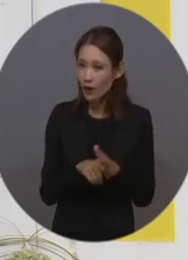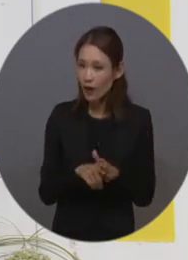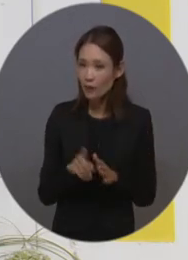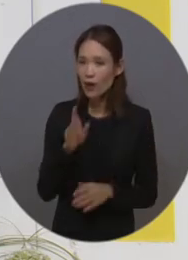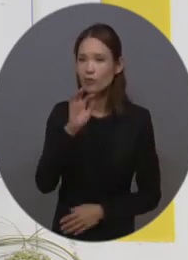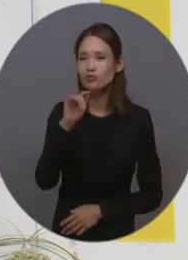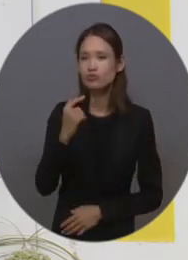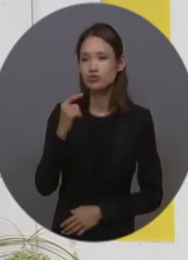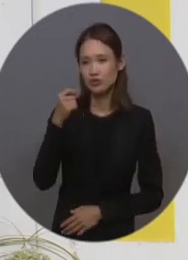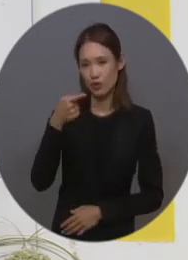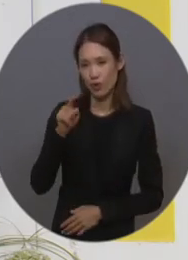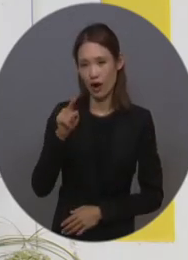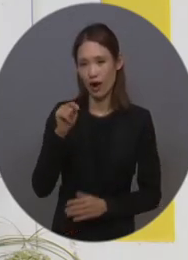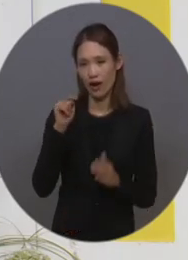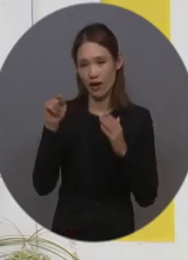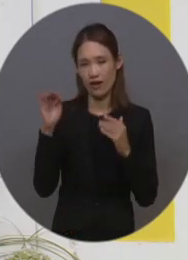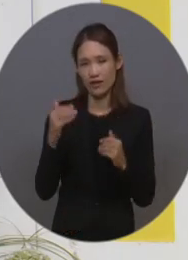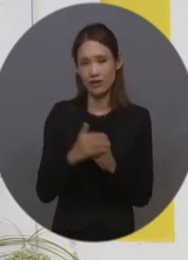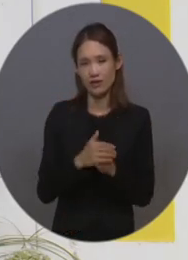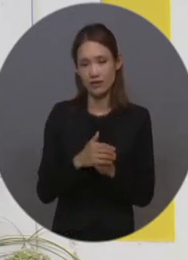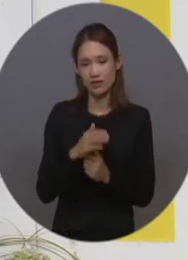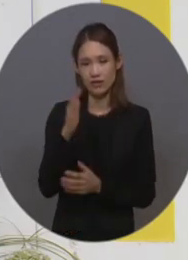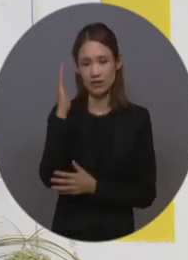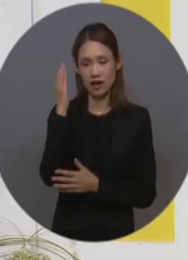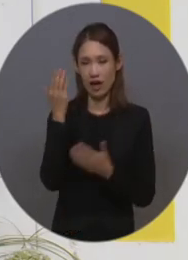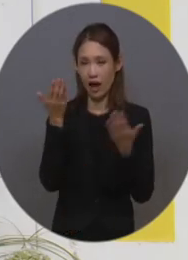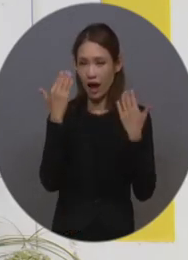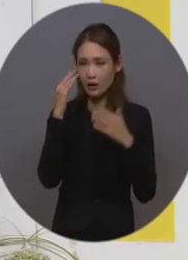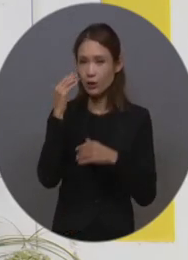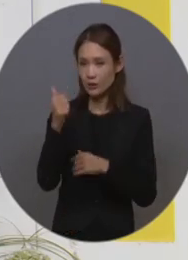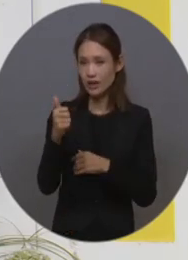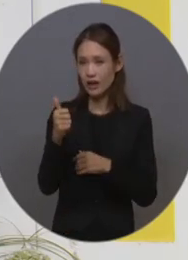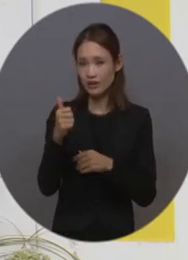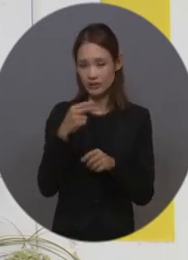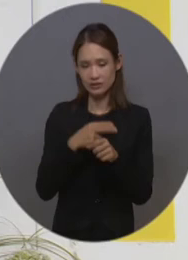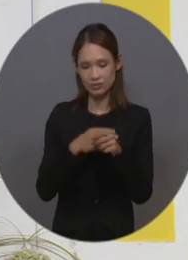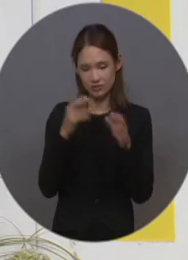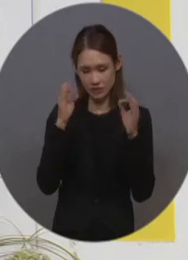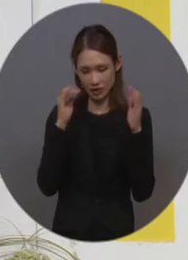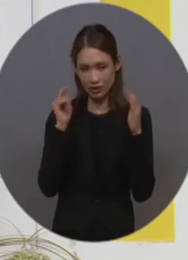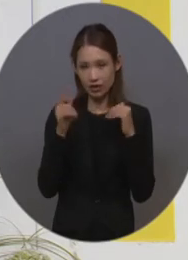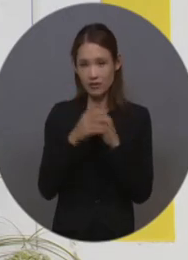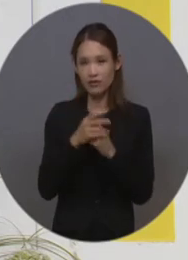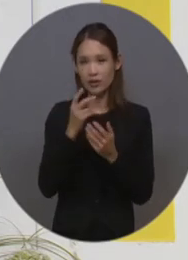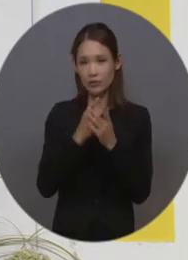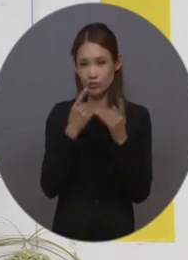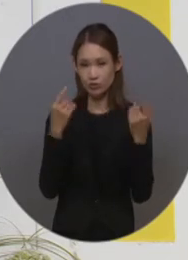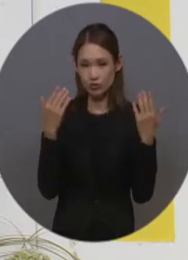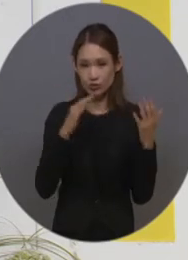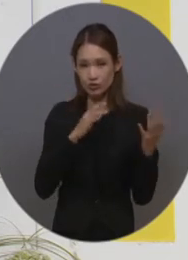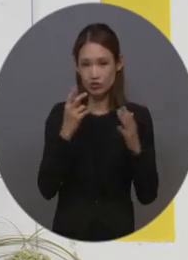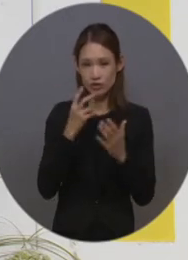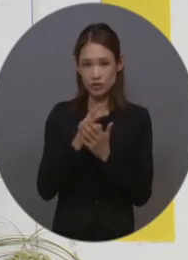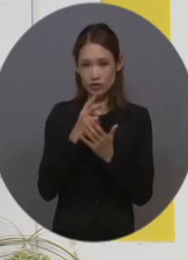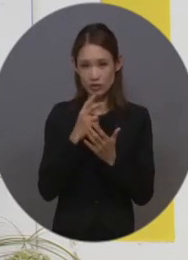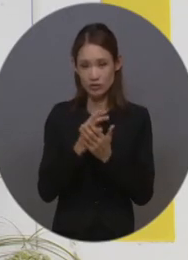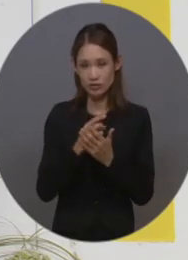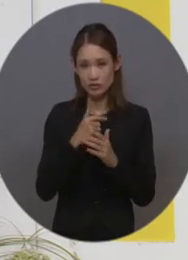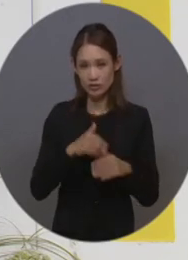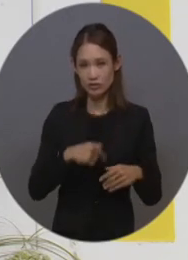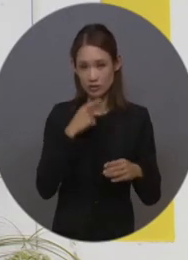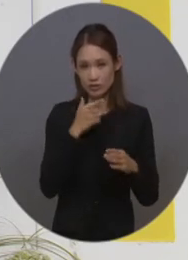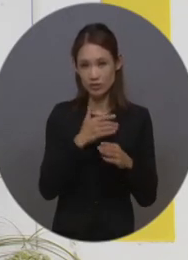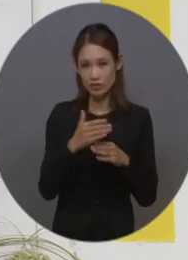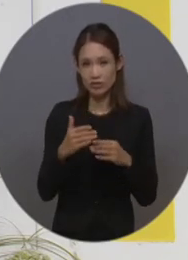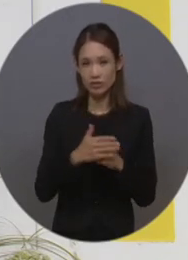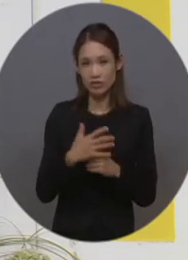가야 되잖아요. 네. 그래서 그 교장 선생님을 찾아가서 네. 제가 법대를 가서 국제법을 공부해서 네. 남북